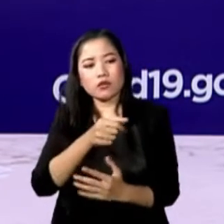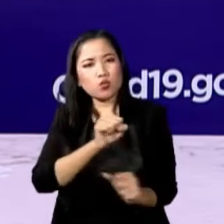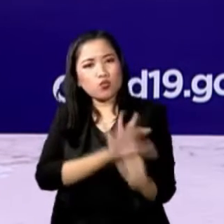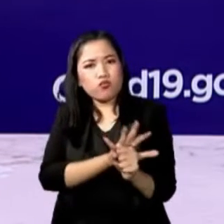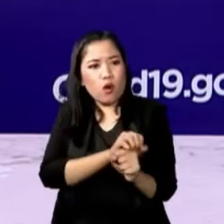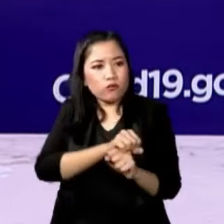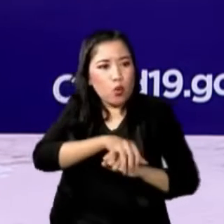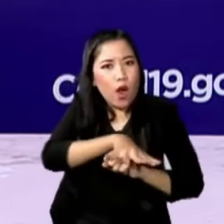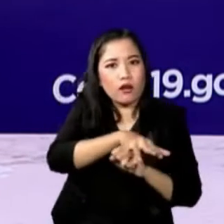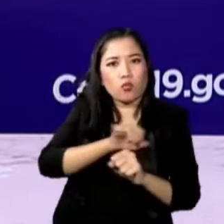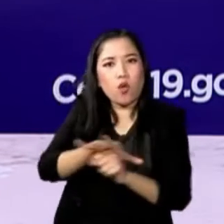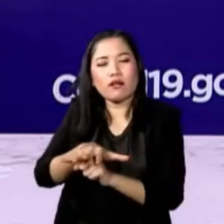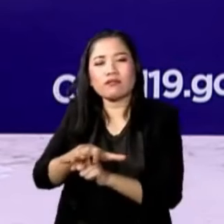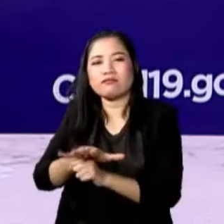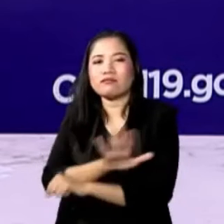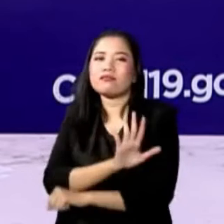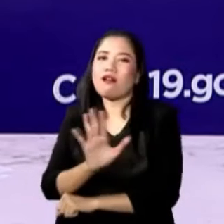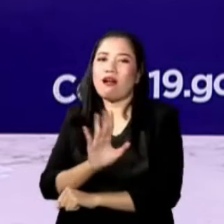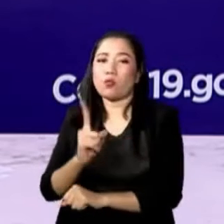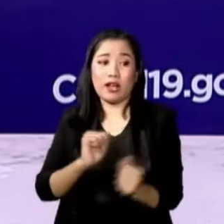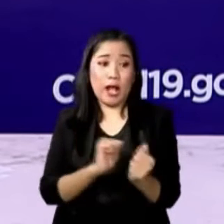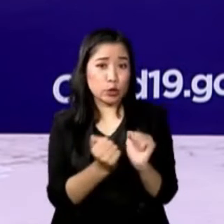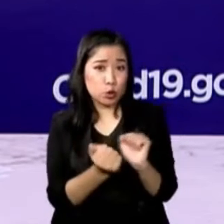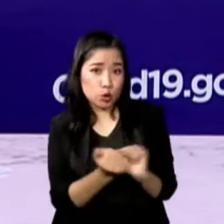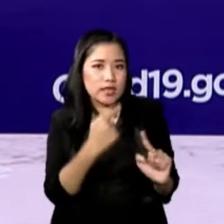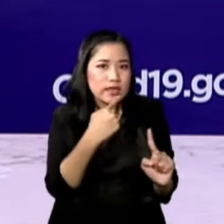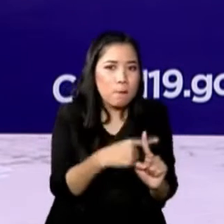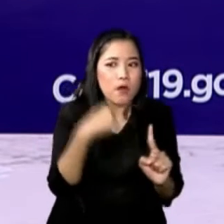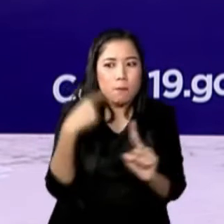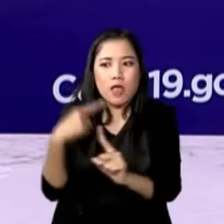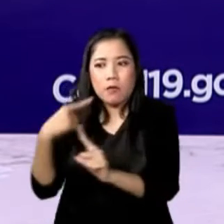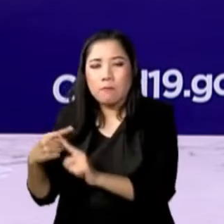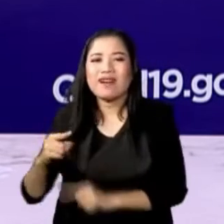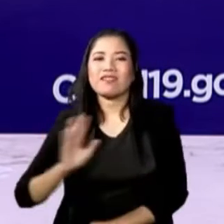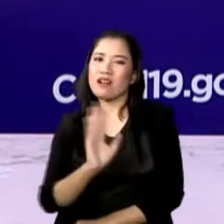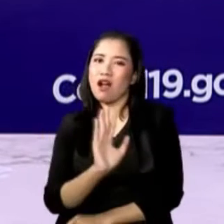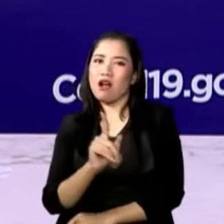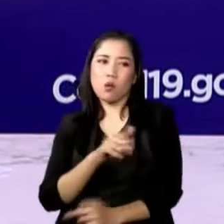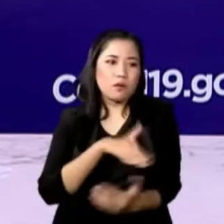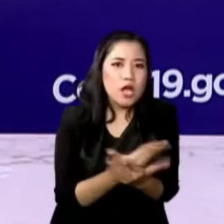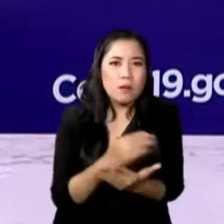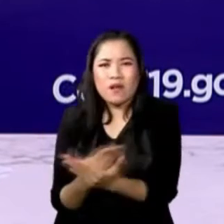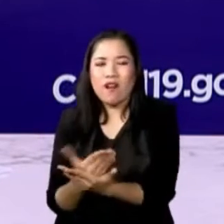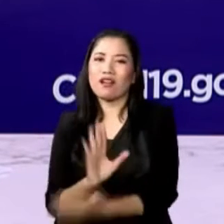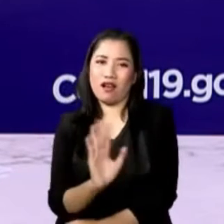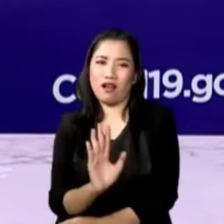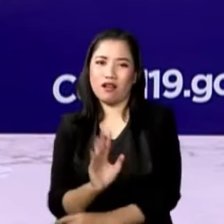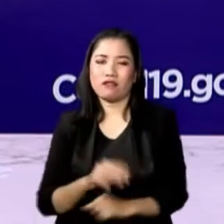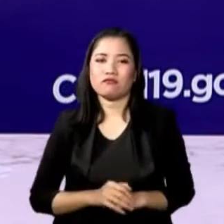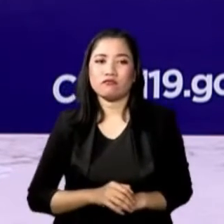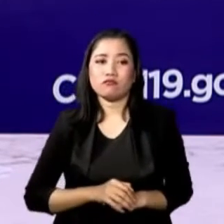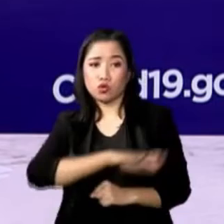penularan sehingga kasus positif tidak terus bertambah dan korban terus berguguran. Dan kepada kepala daerah